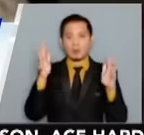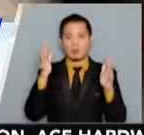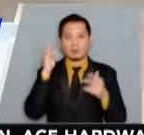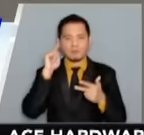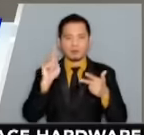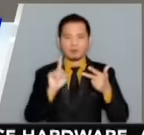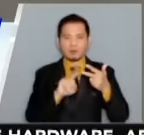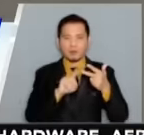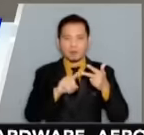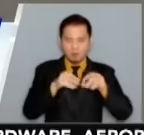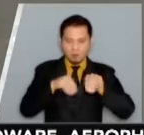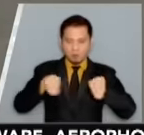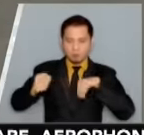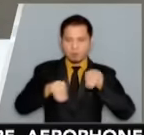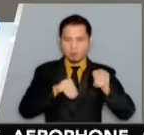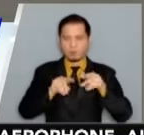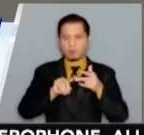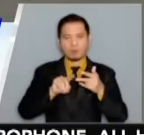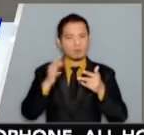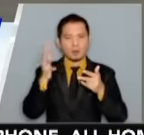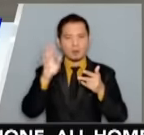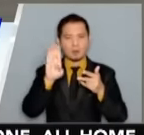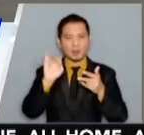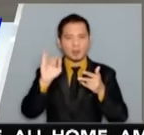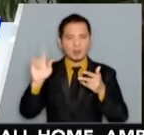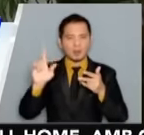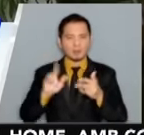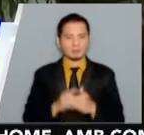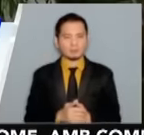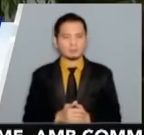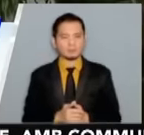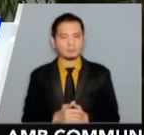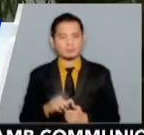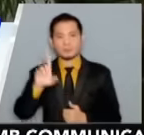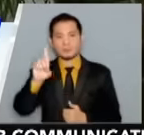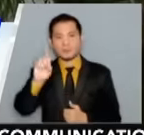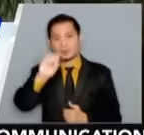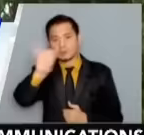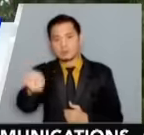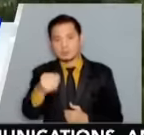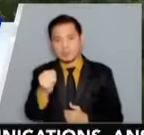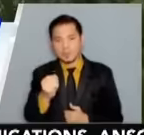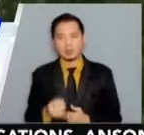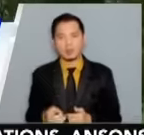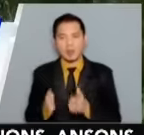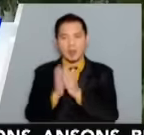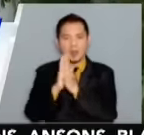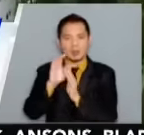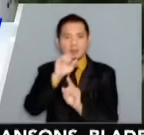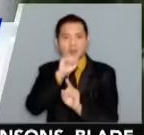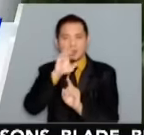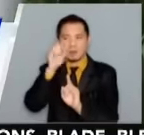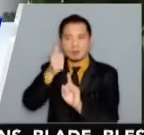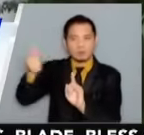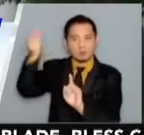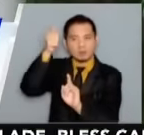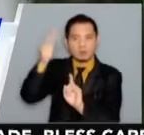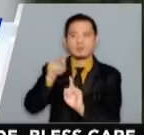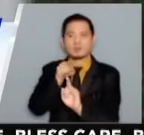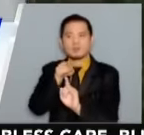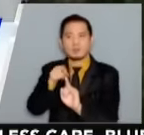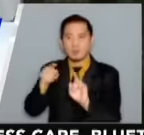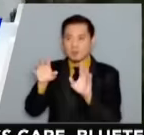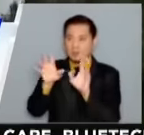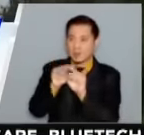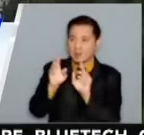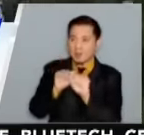trafficking. Nauna nang sinabi ng DOJ na hihingi nila sa Korte Suprema na ilipat ang pagdinig sa mga kaso